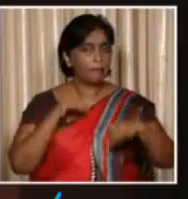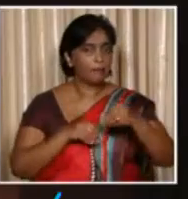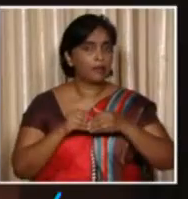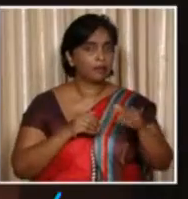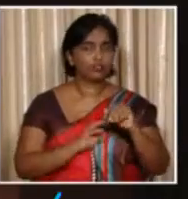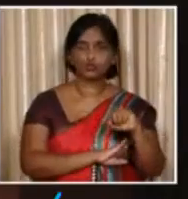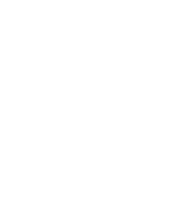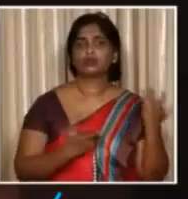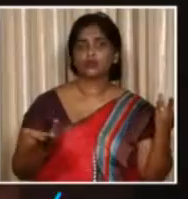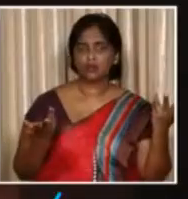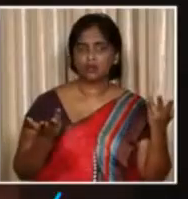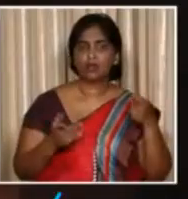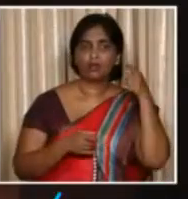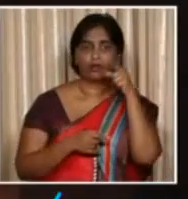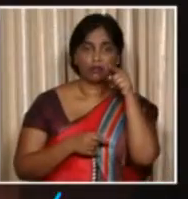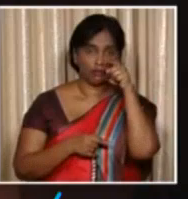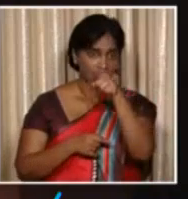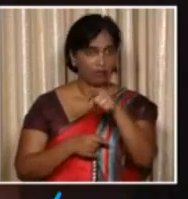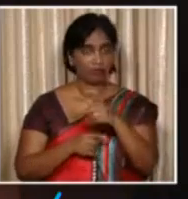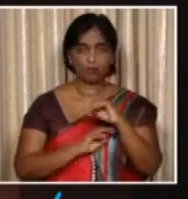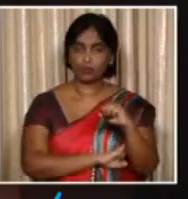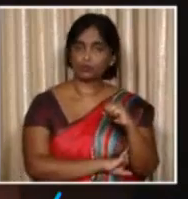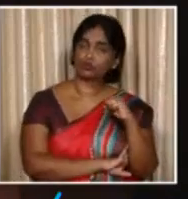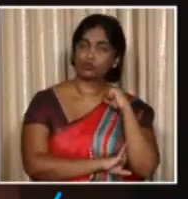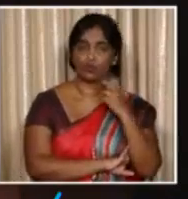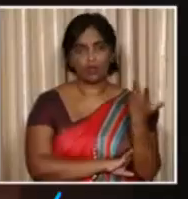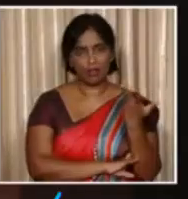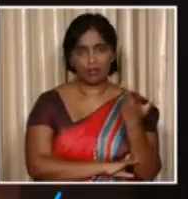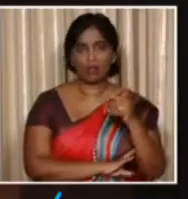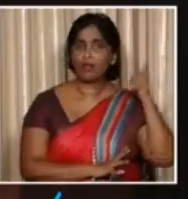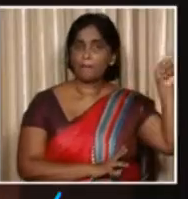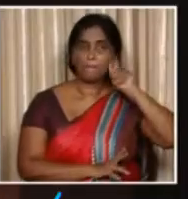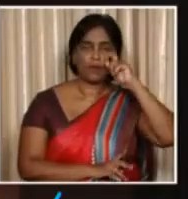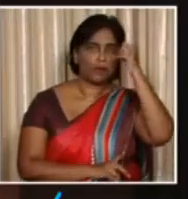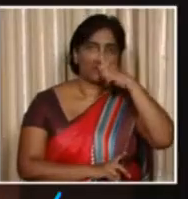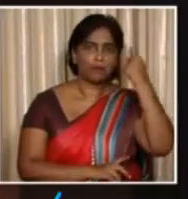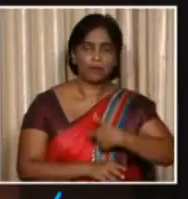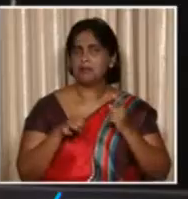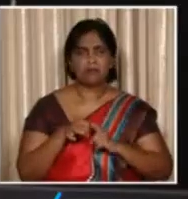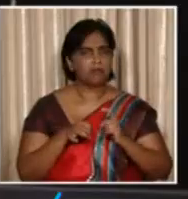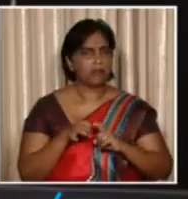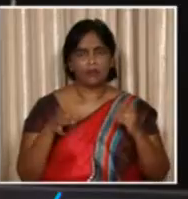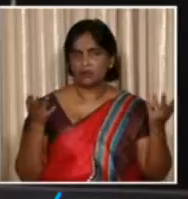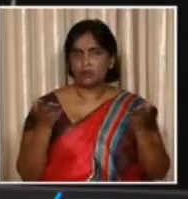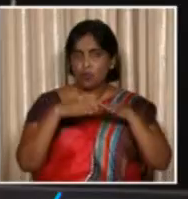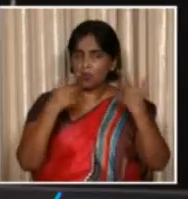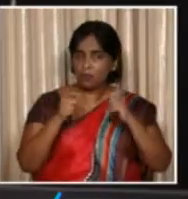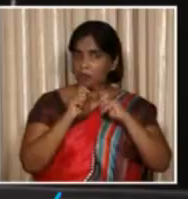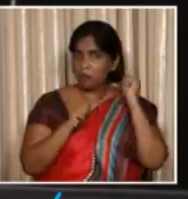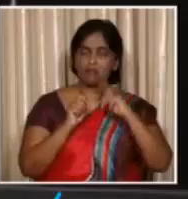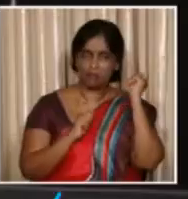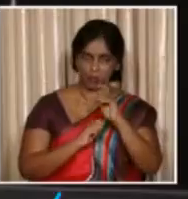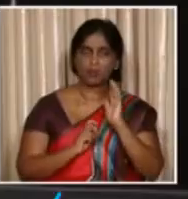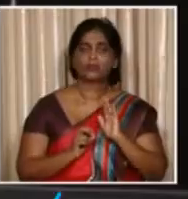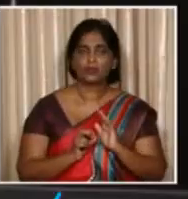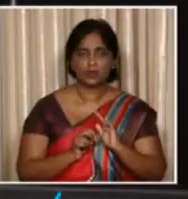යන්නට කොල්ලක් නැති නිසා ඉතින් ඔබතුමන්ලාට කෂේරුකාව නැති උණයි කියලා ඒ මිනිසුන්ගේ පඩිය අහිමි කරන එක හරිද ඒ කොහේ හරි ගෙව්වේ නැත්නම් ඒගොල්ලෝ ගෙවන්න